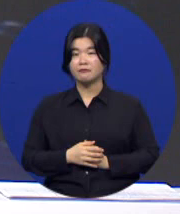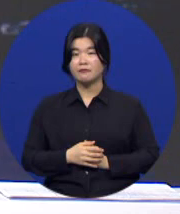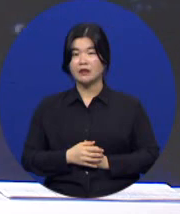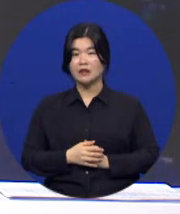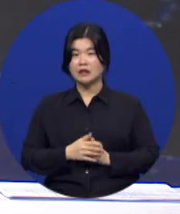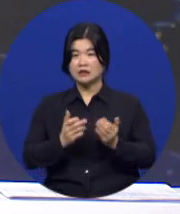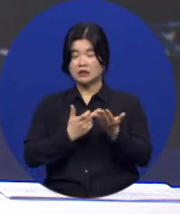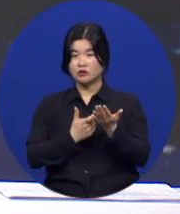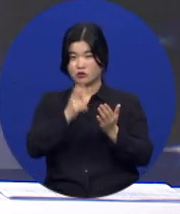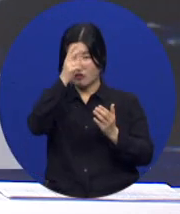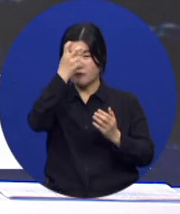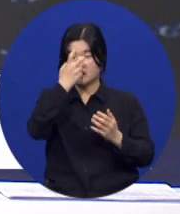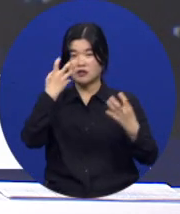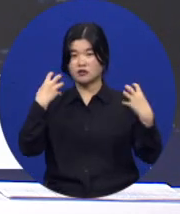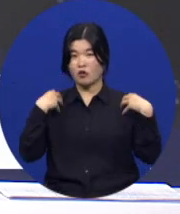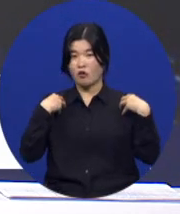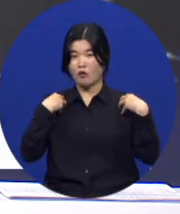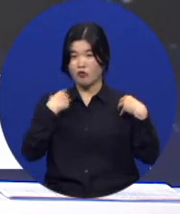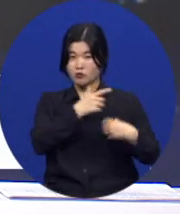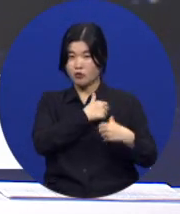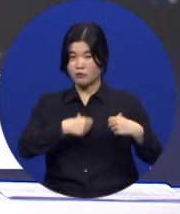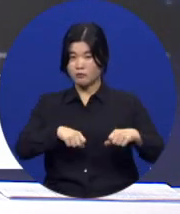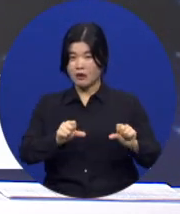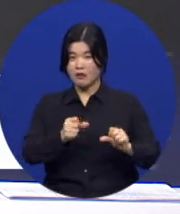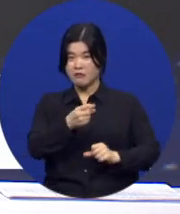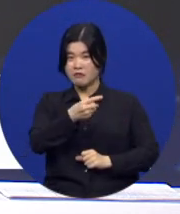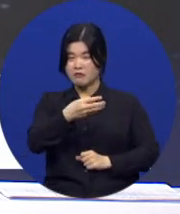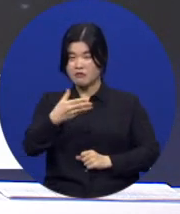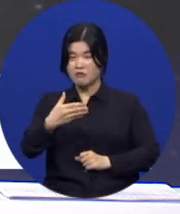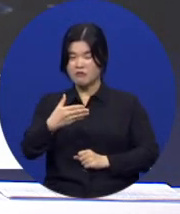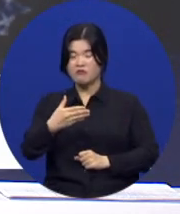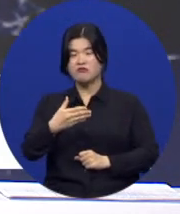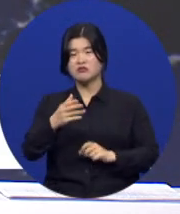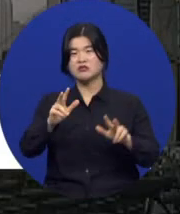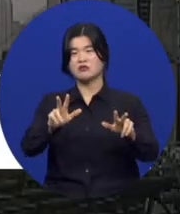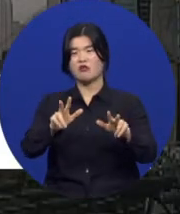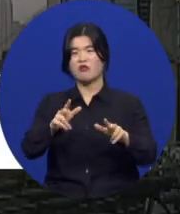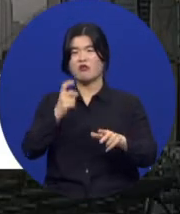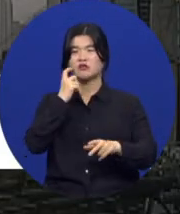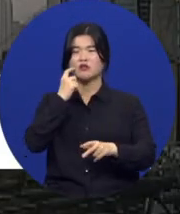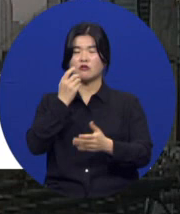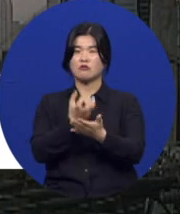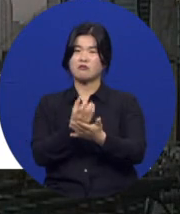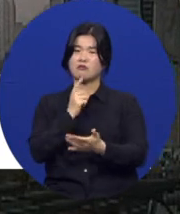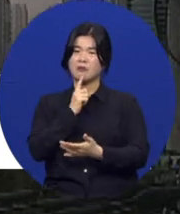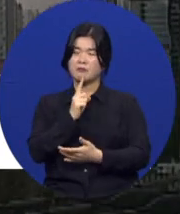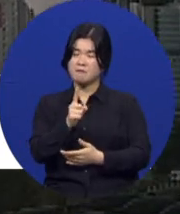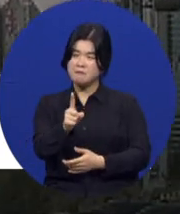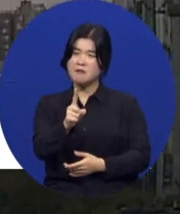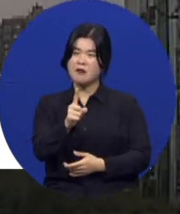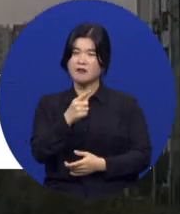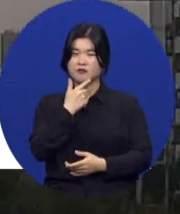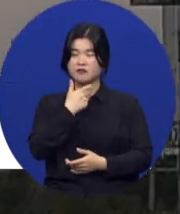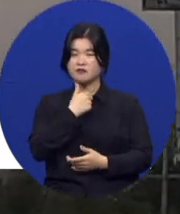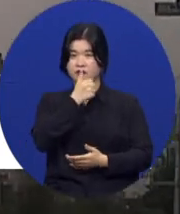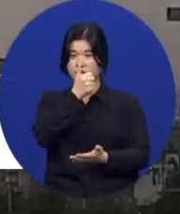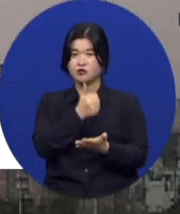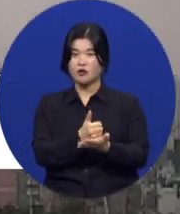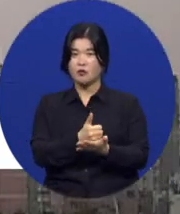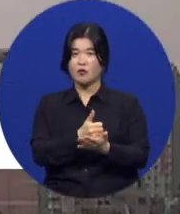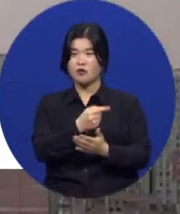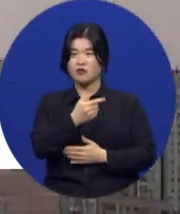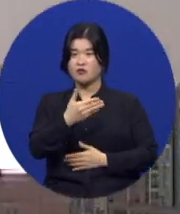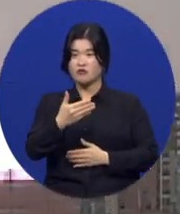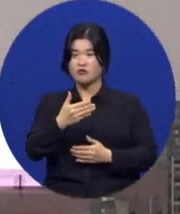쟈 주지만 검찰청 문제 주 드림 타워 의 소방 설비를 부실시공 하고 허위로 작성한 감리 보고서를 제출한 혐의로 소방